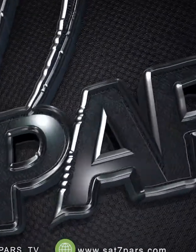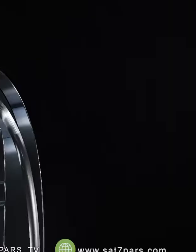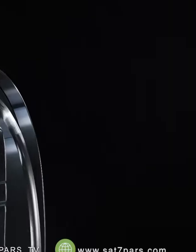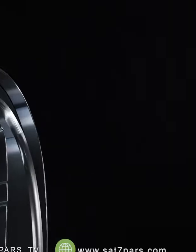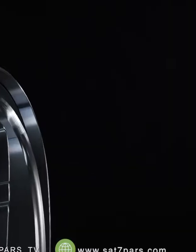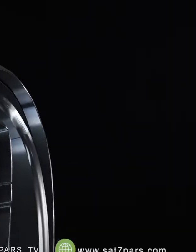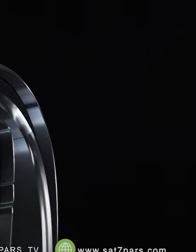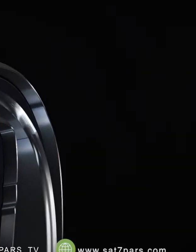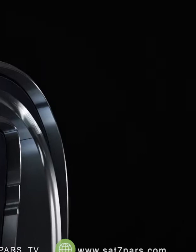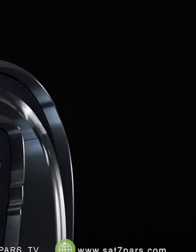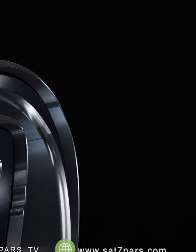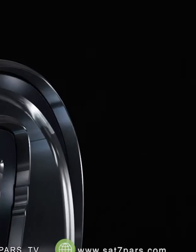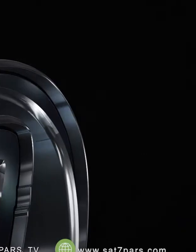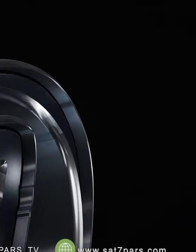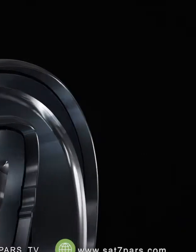موسیقی